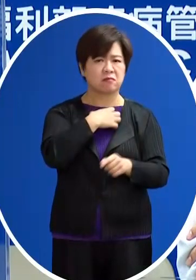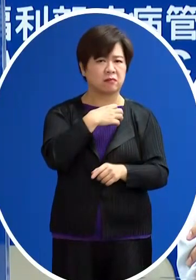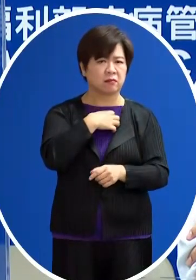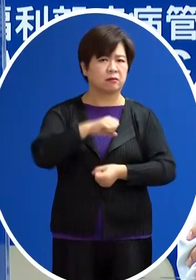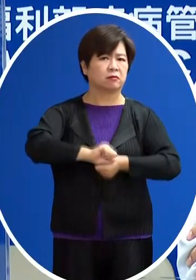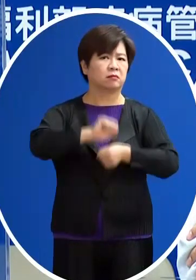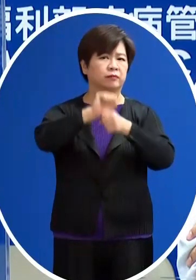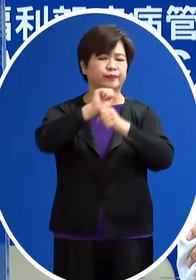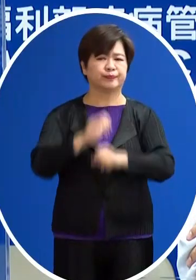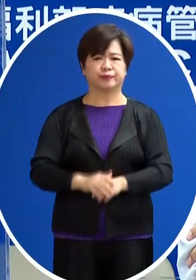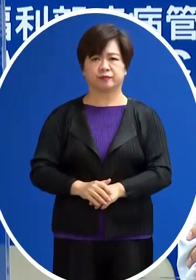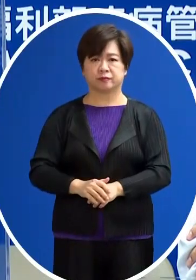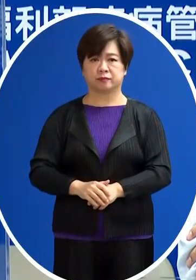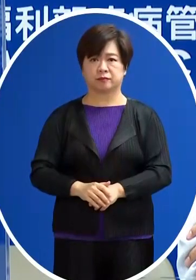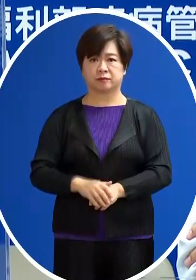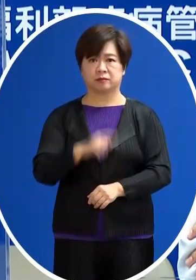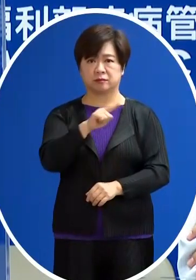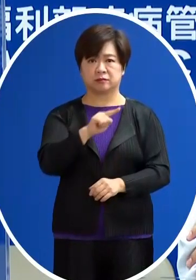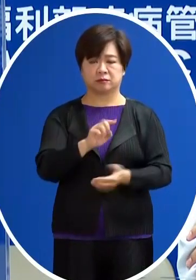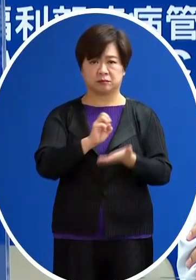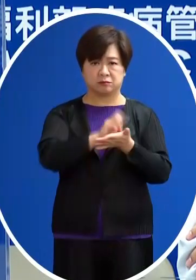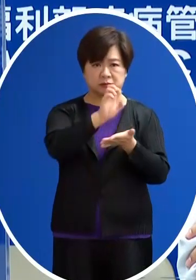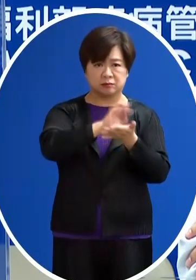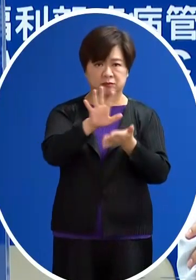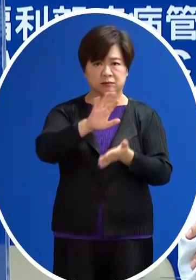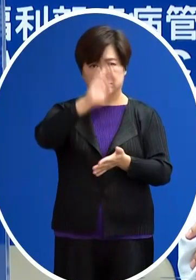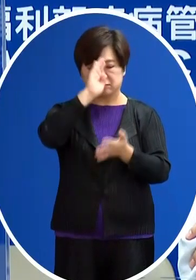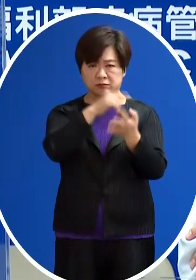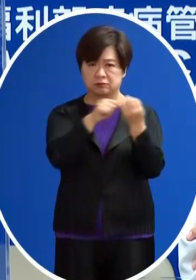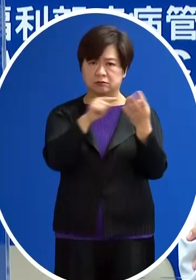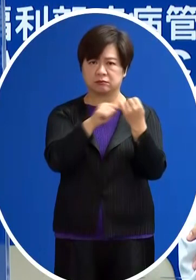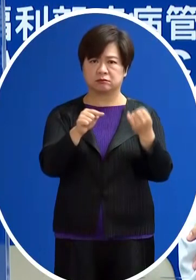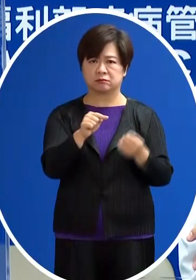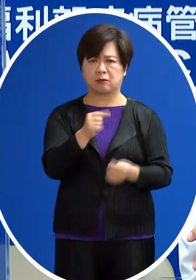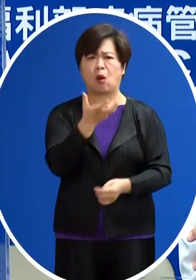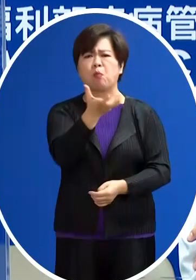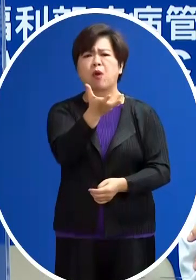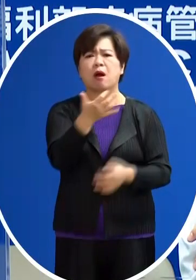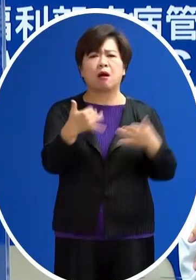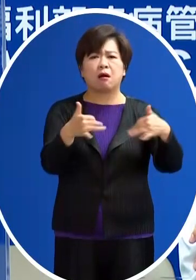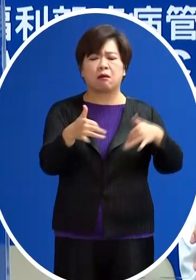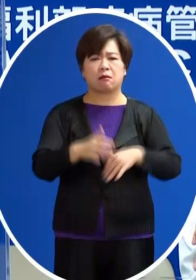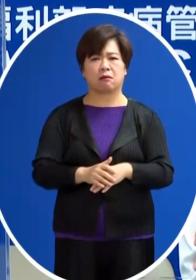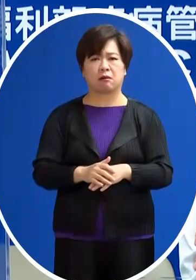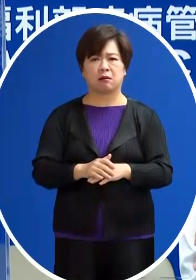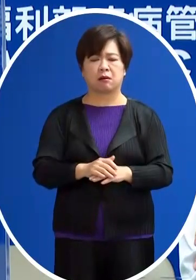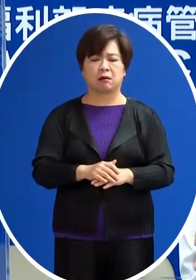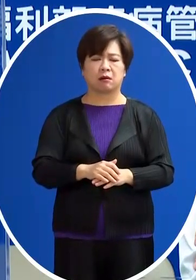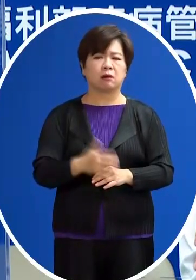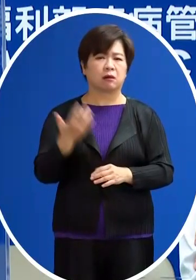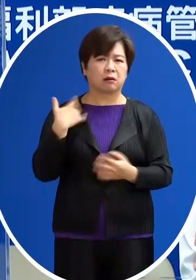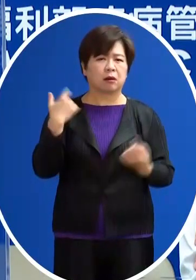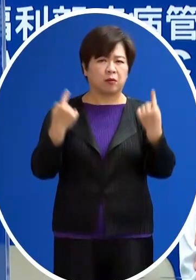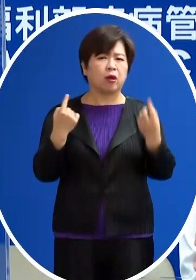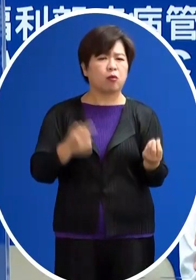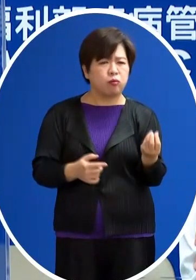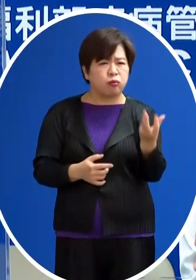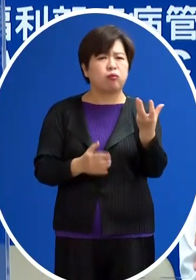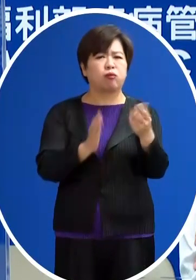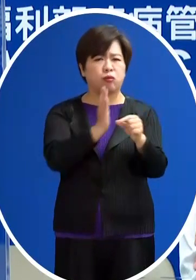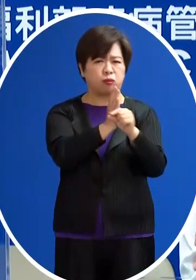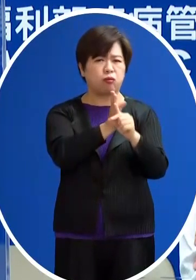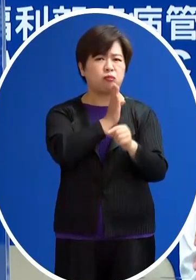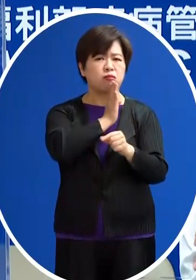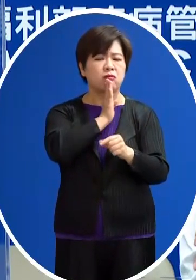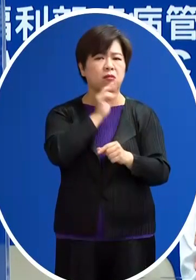过基本上他们所通报出来的个案数也不算多，虽然大概比以前多。那我们可以看到，就